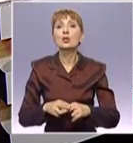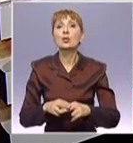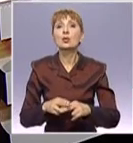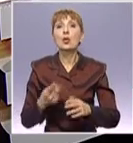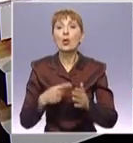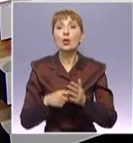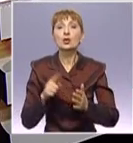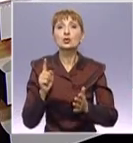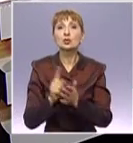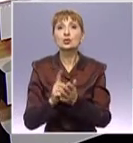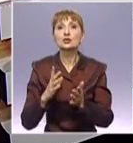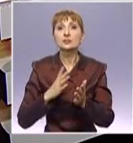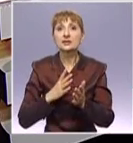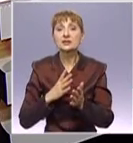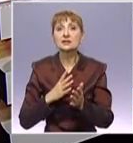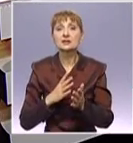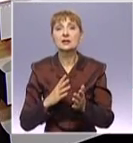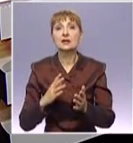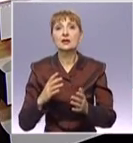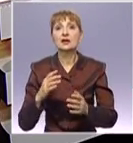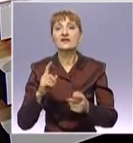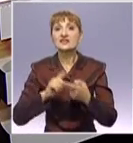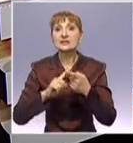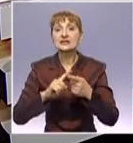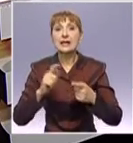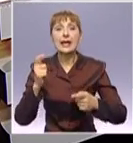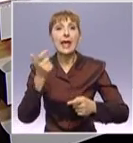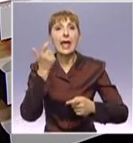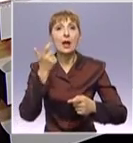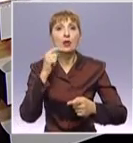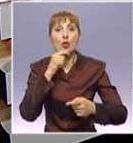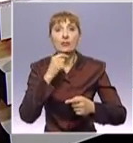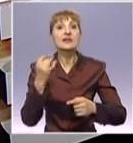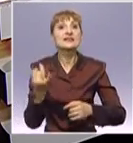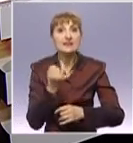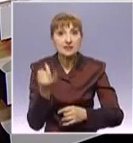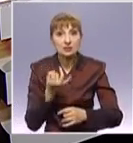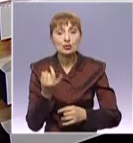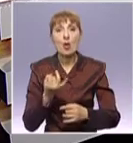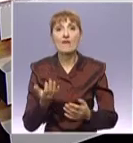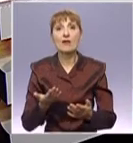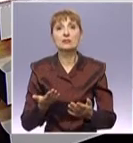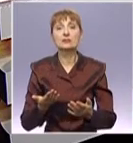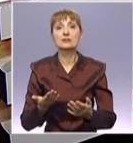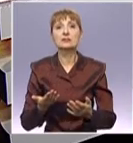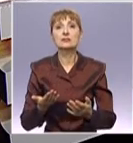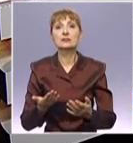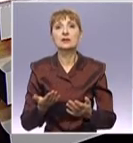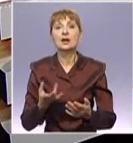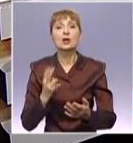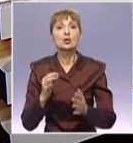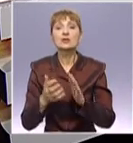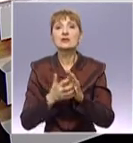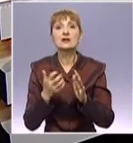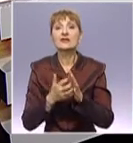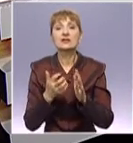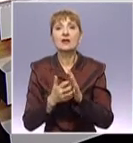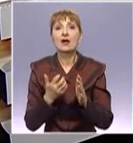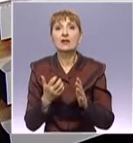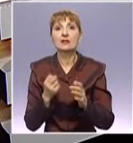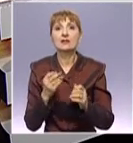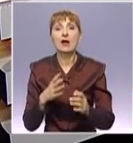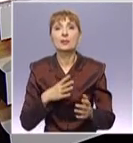должен быть с точки экономики заинтересованным, вот тут не хватает, в общем-то, как